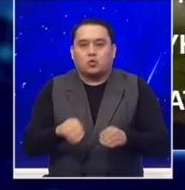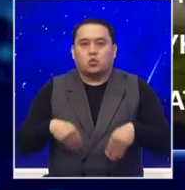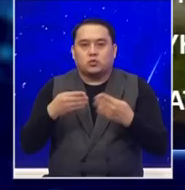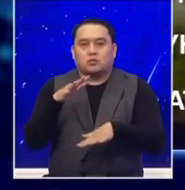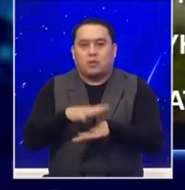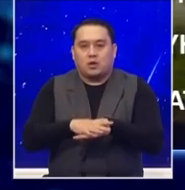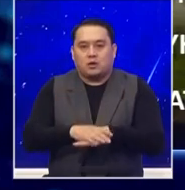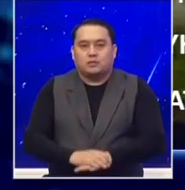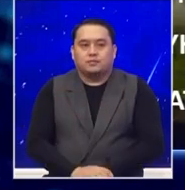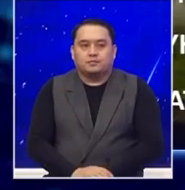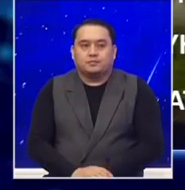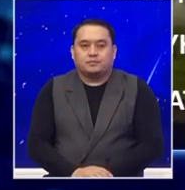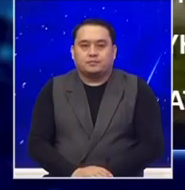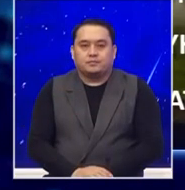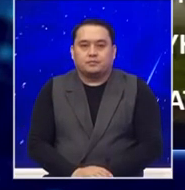өткізіледі.